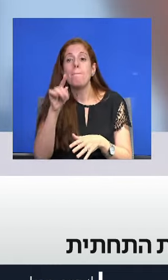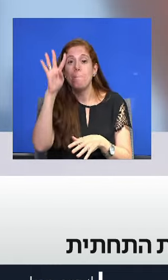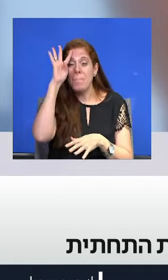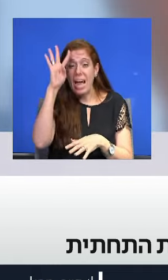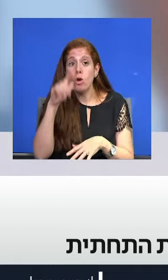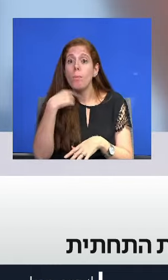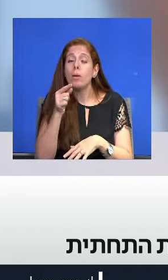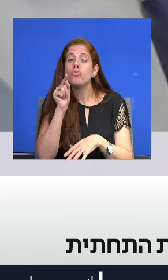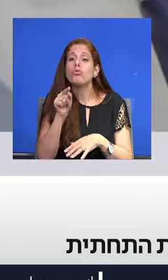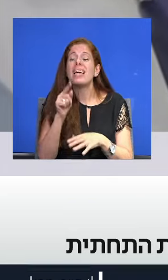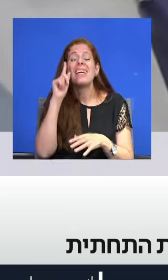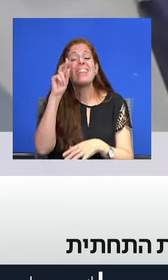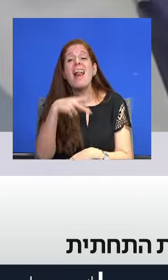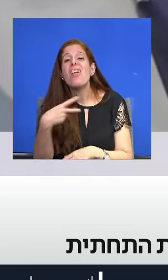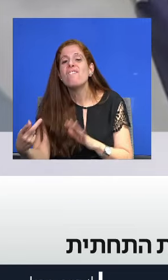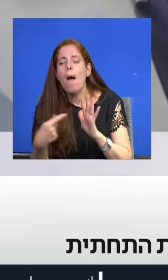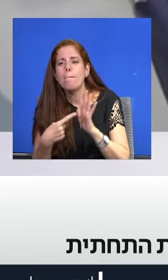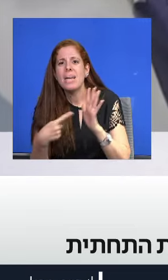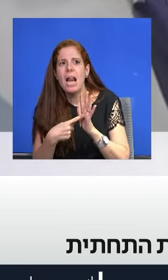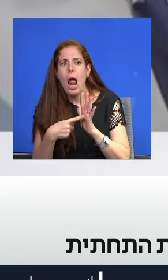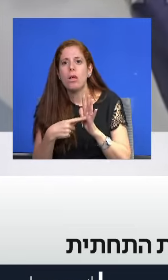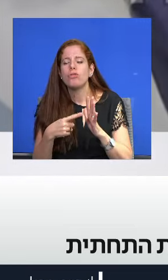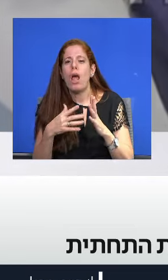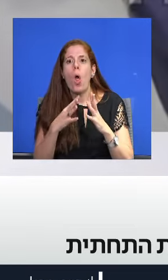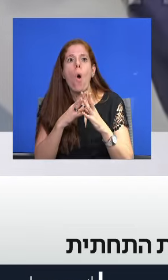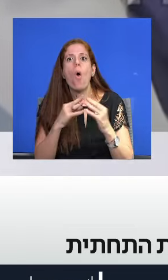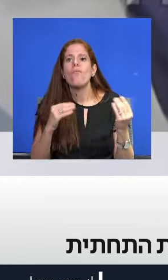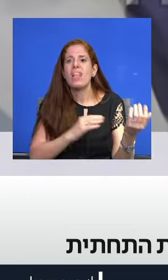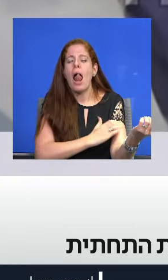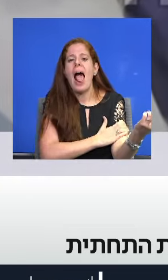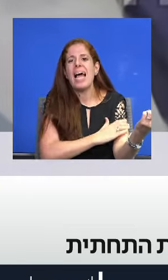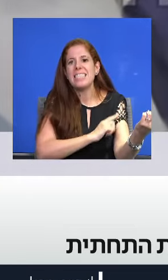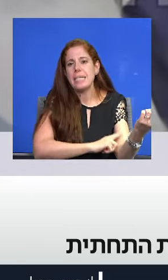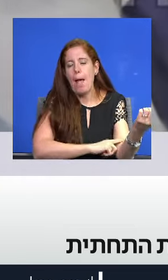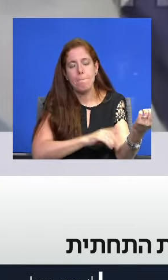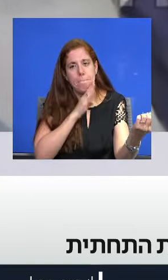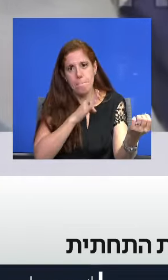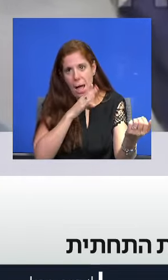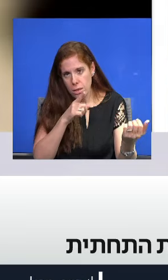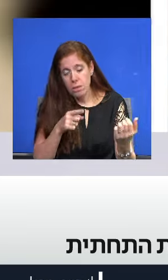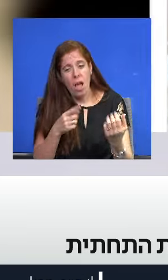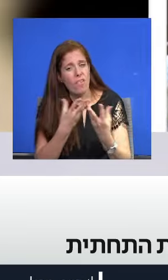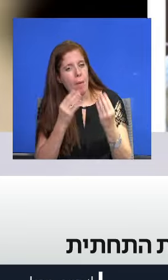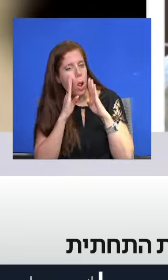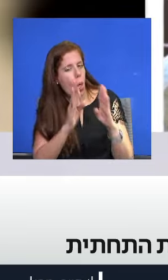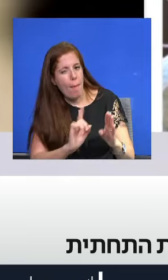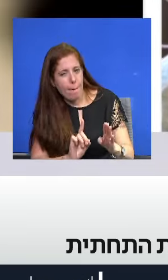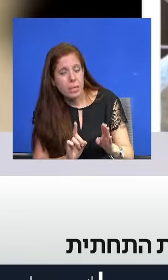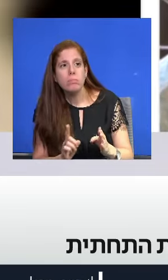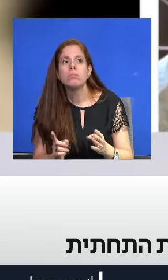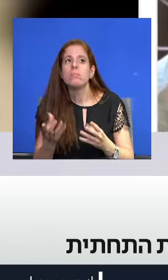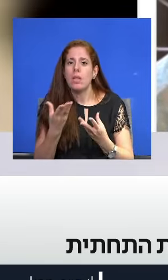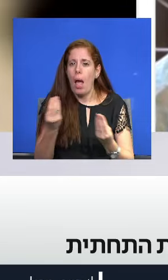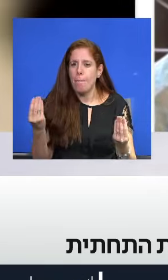כך שהיא למעשה התעלפה כתוצאה מאובדן לחץ דם, אבל רבים לא מאמינים לגרסה הזאת של האיראנים. בנוסף, גולשים מדווחים על